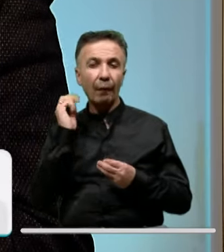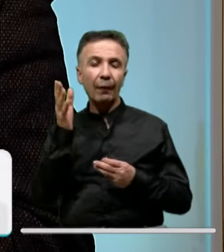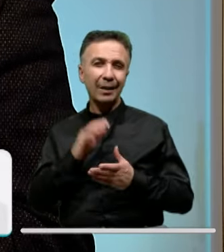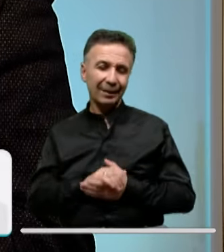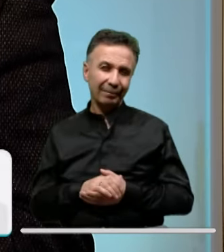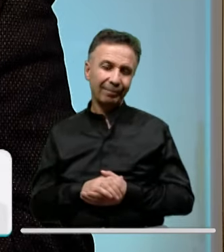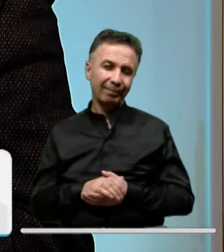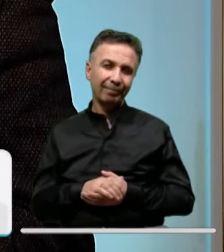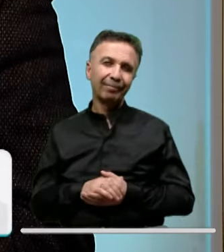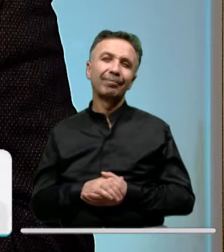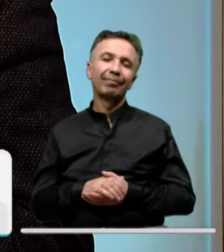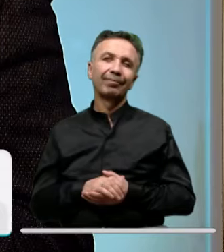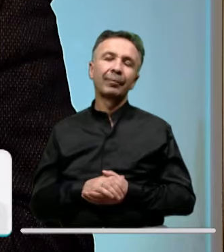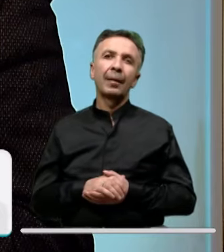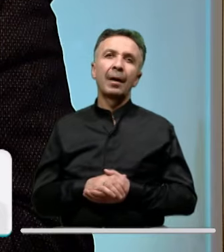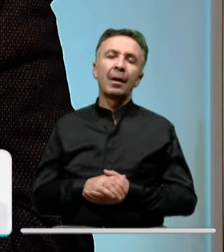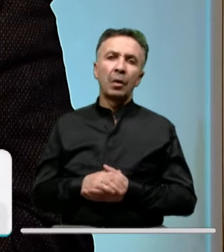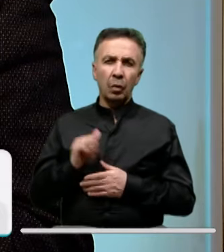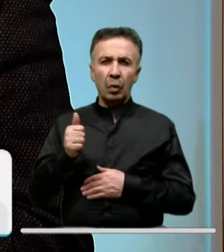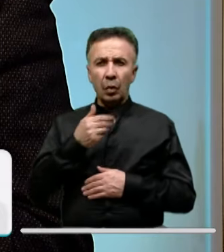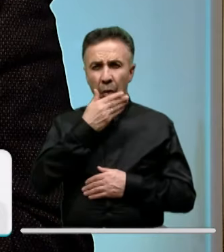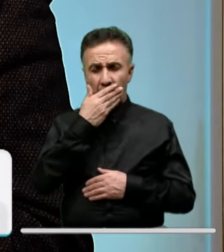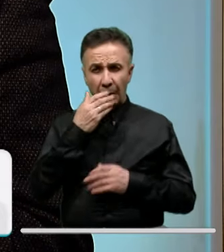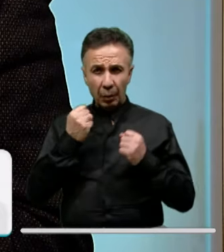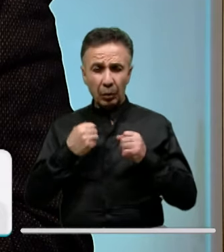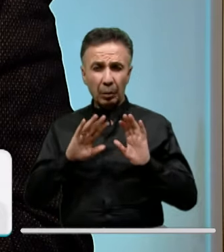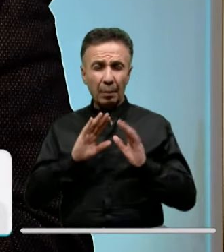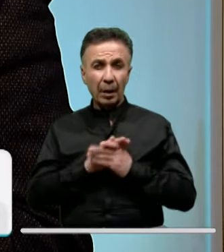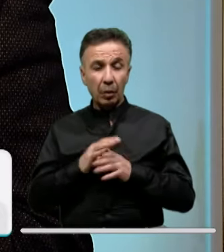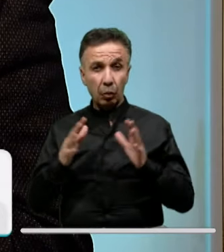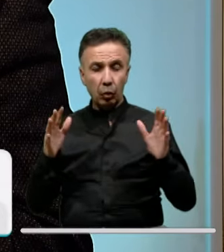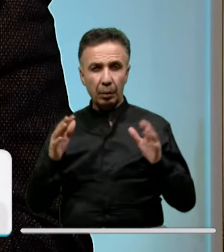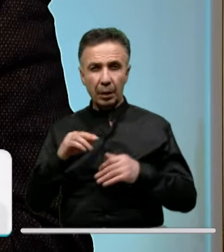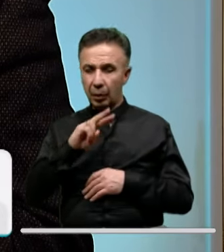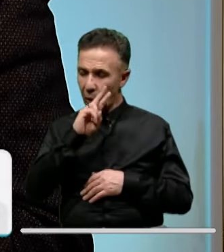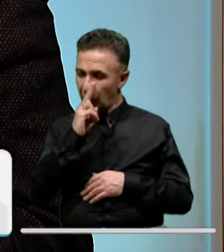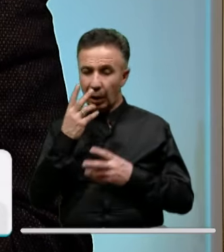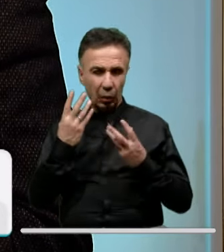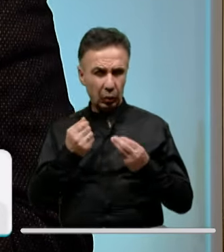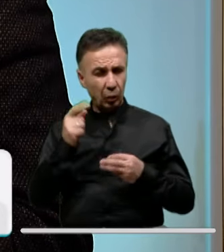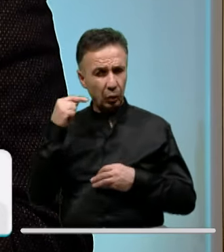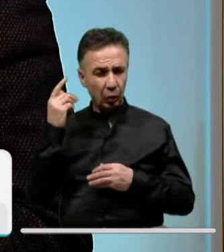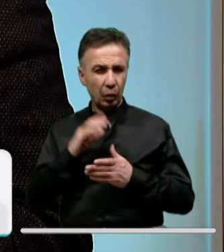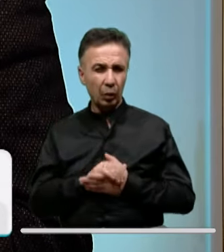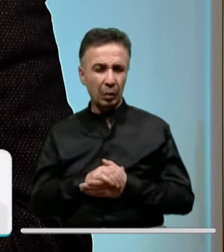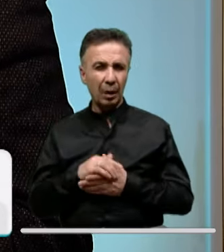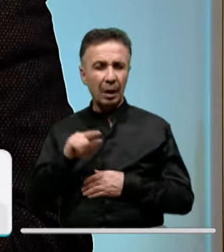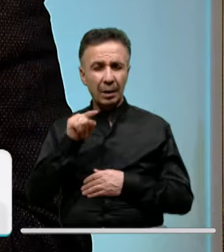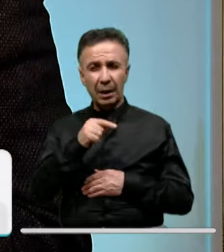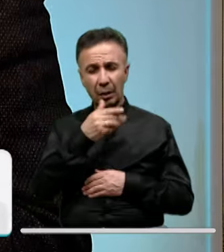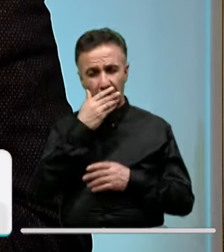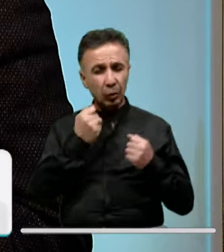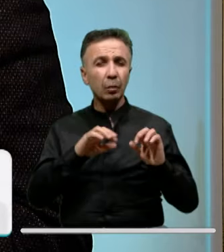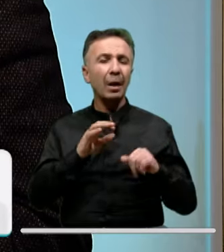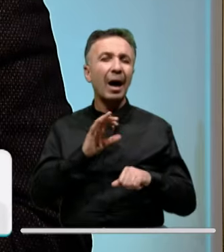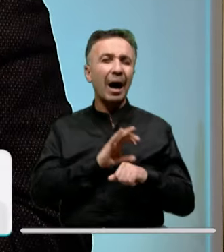Haliyle ne olabiliyor? Efendim günlük orucumu tutmamak büyük bir vebal, alışmamış böyle bir şeye. Tutma, sen hastasın,